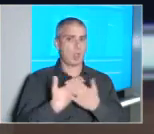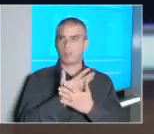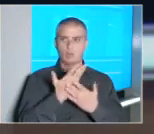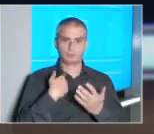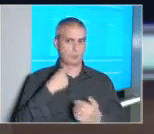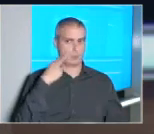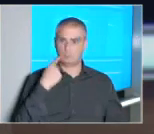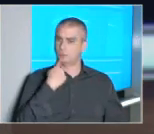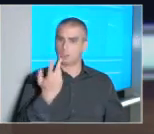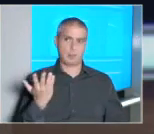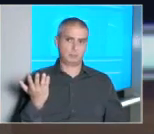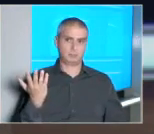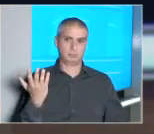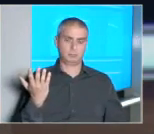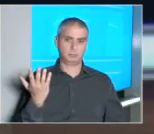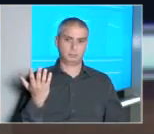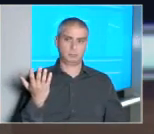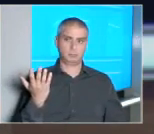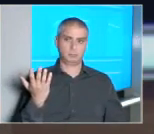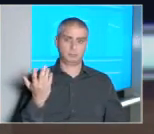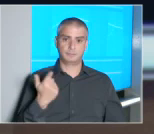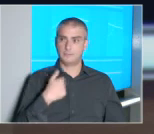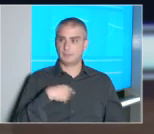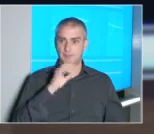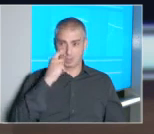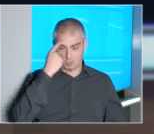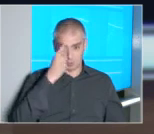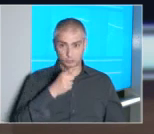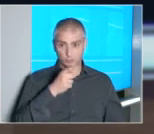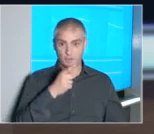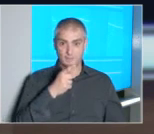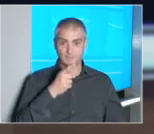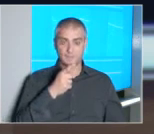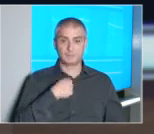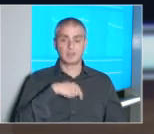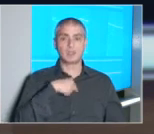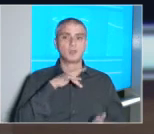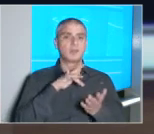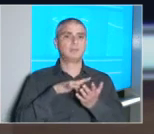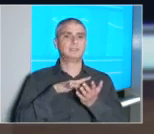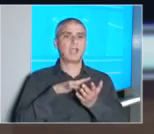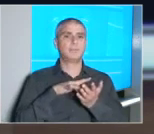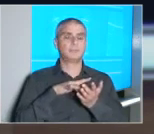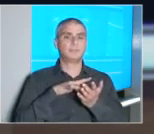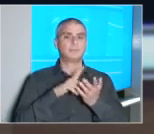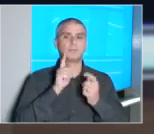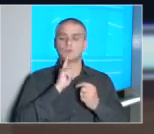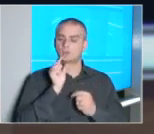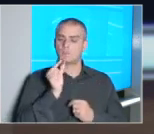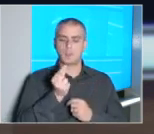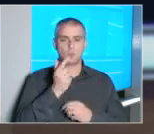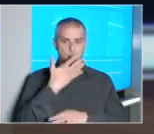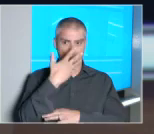לא מתבייש להגיד את זה. אני בכלל חושב שאנחנו נמצאים במקום שבו יש מיעוט